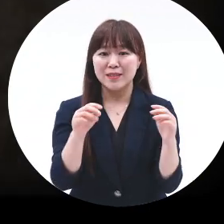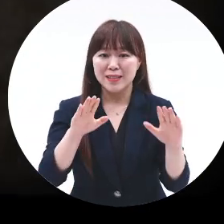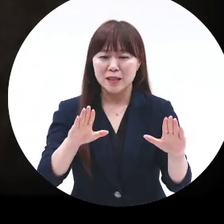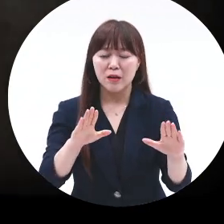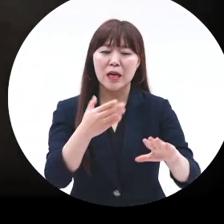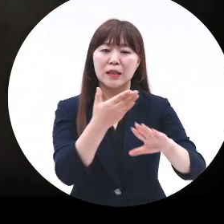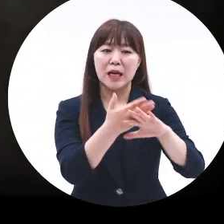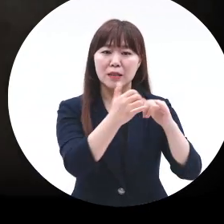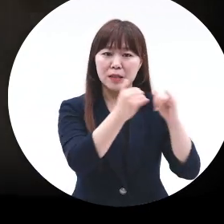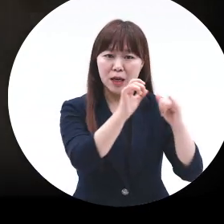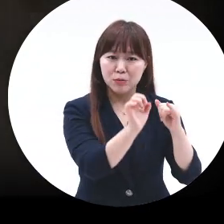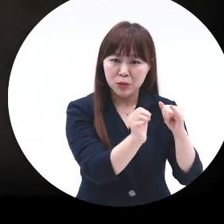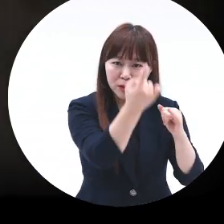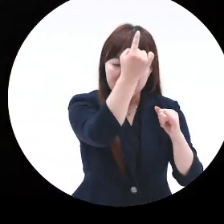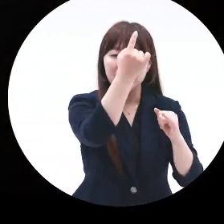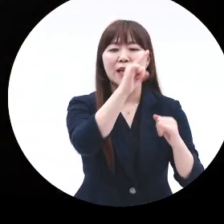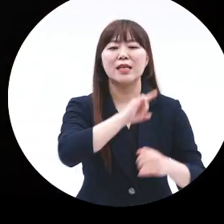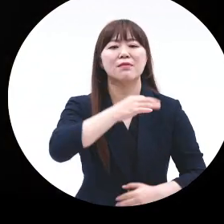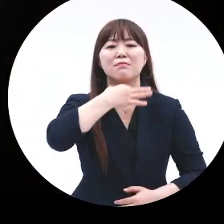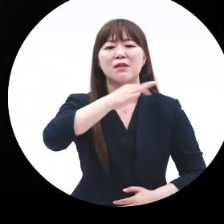역사에 가려졌던 이름들이 있습니다.